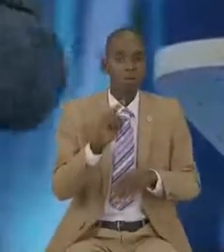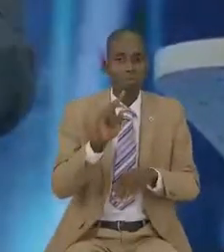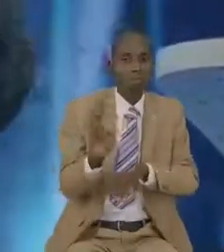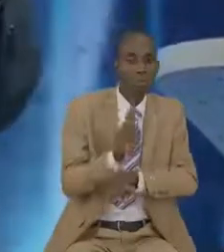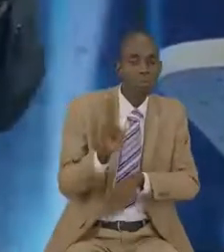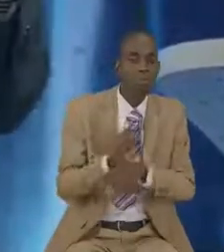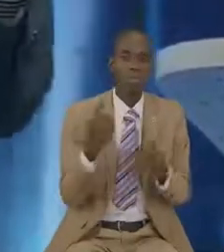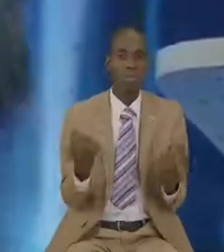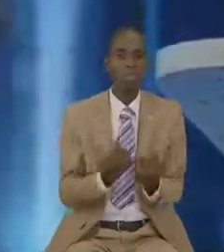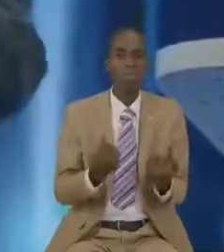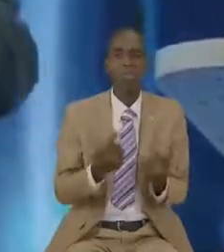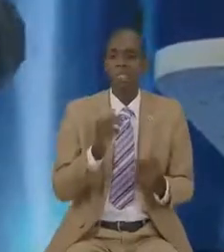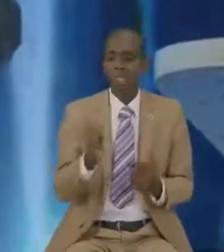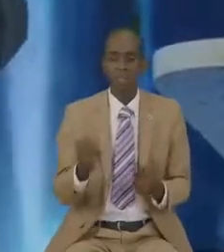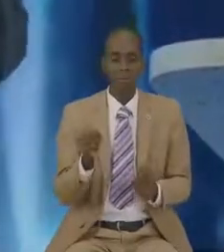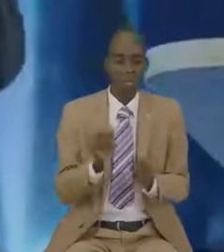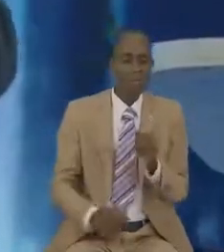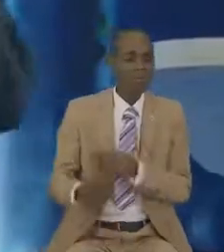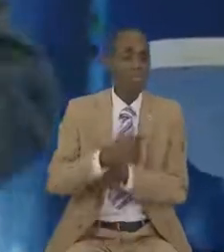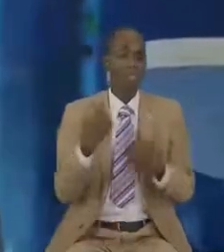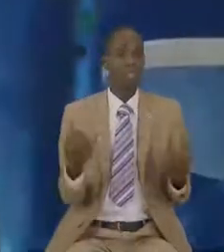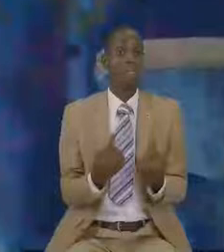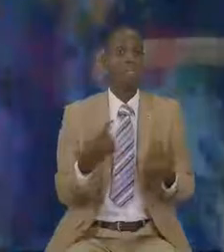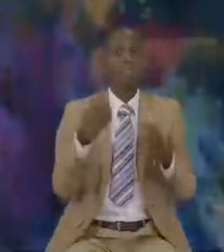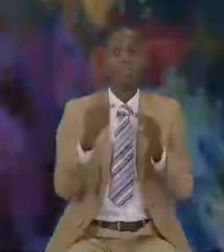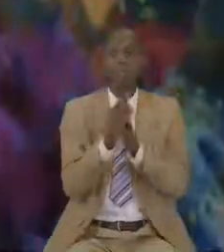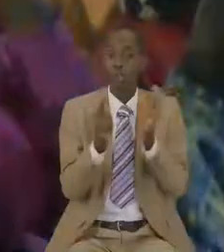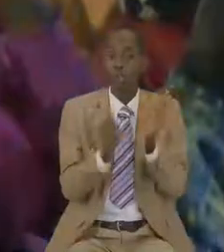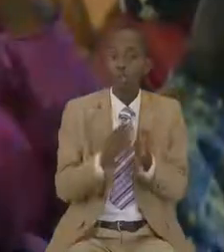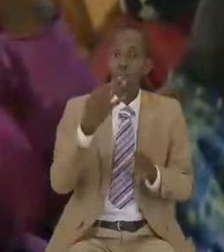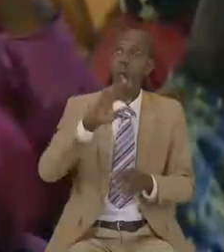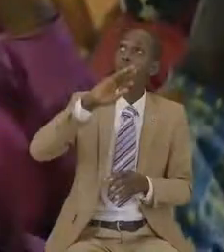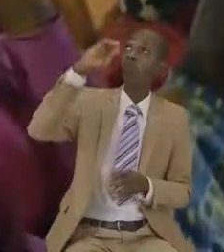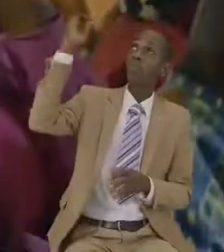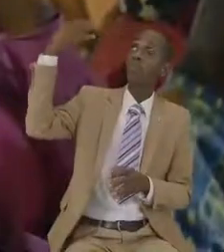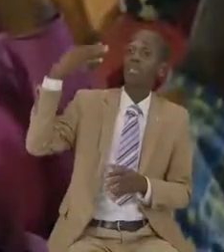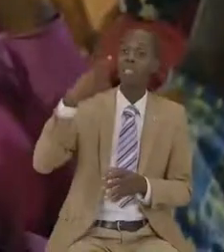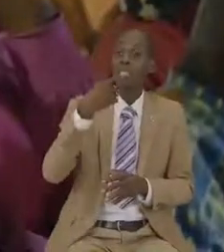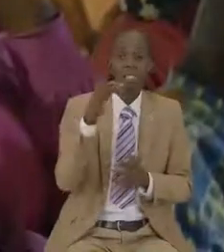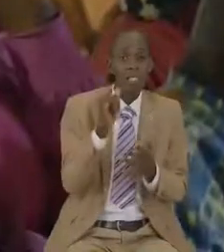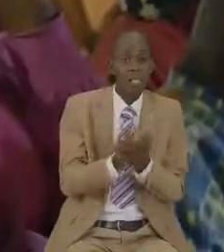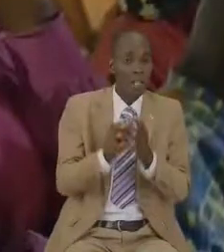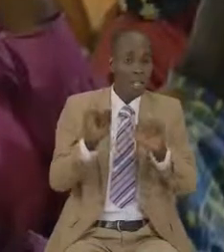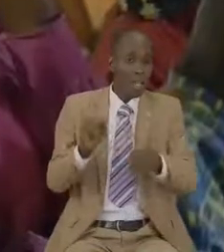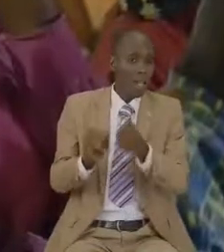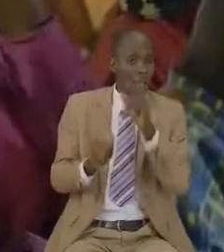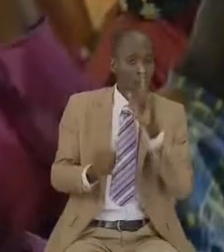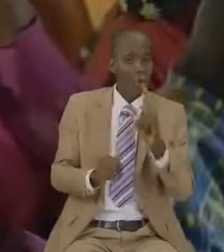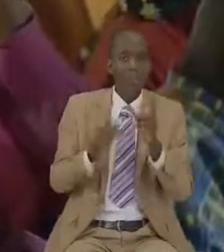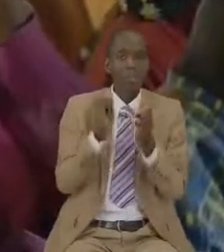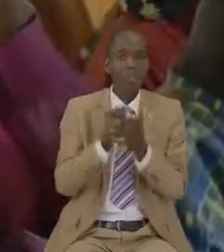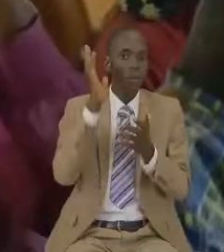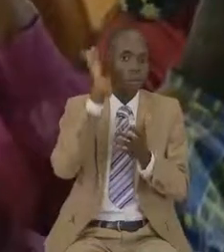péché quotidien, la loi de la grâce, c'est que quiconque viendra au